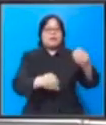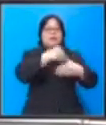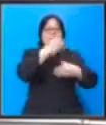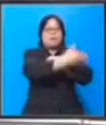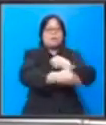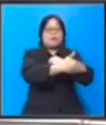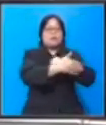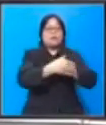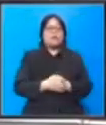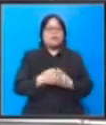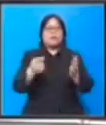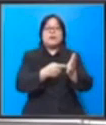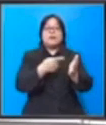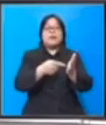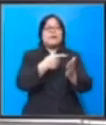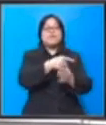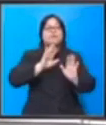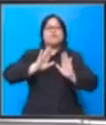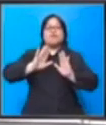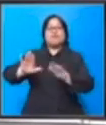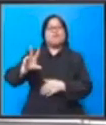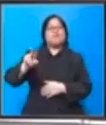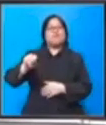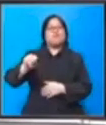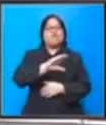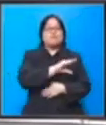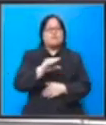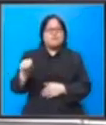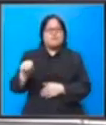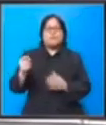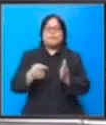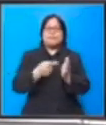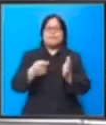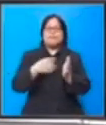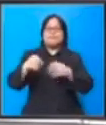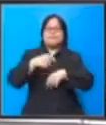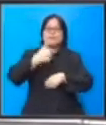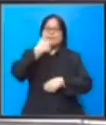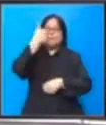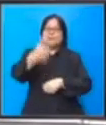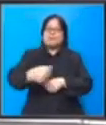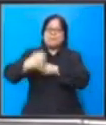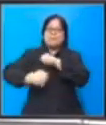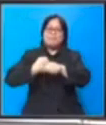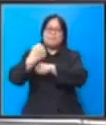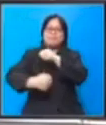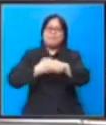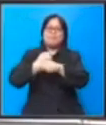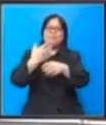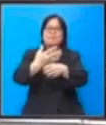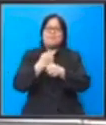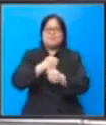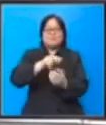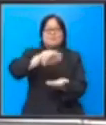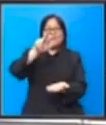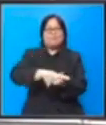di negara asing, kadang-kadang ditolak permohonannya dan juga kadang-kadang mengambil masa yang lama bertahun-tahun untuk mendapatkan